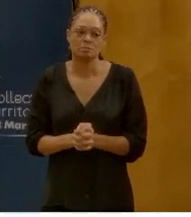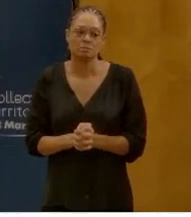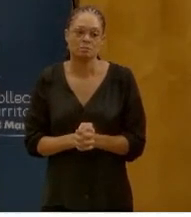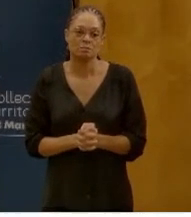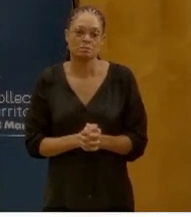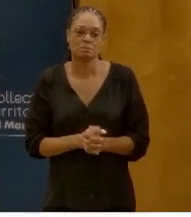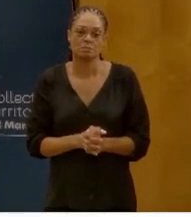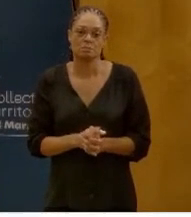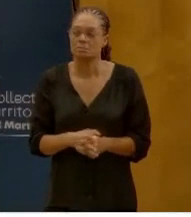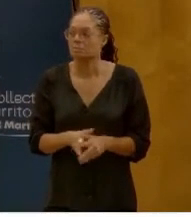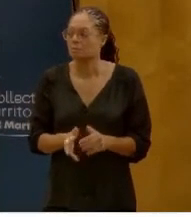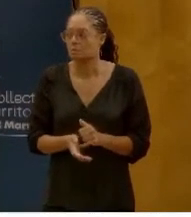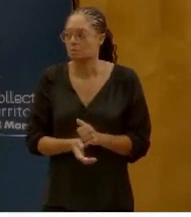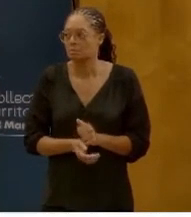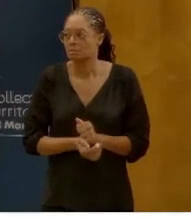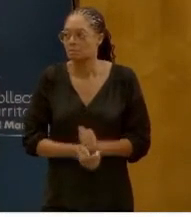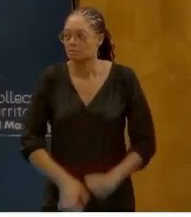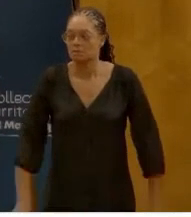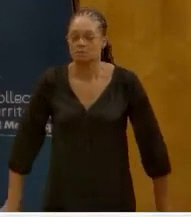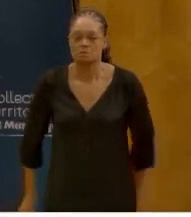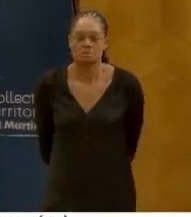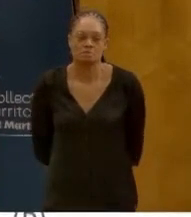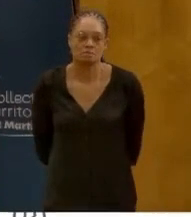On vote l'amendement, c'est ça?